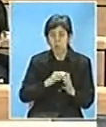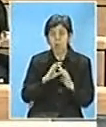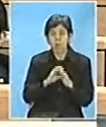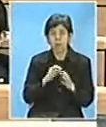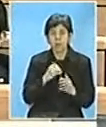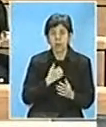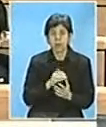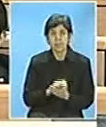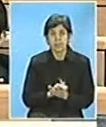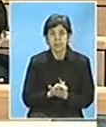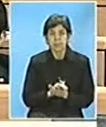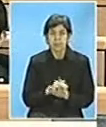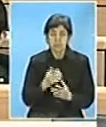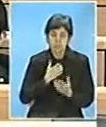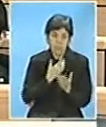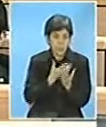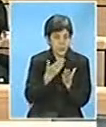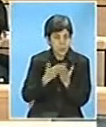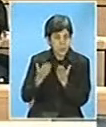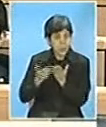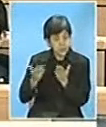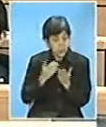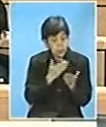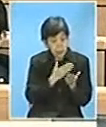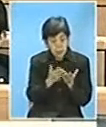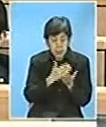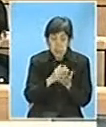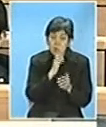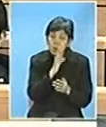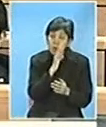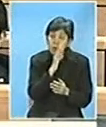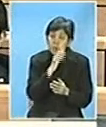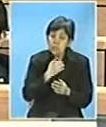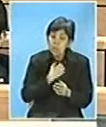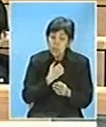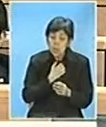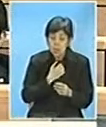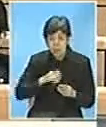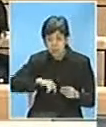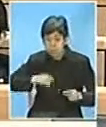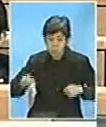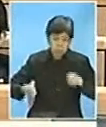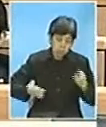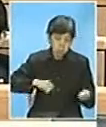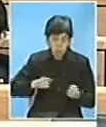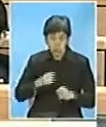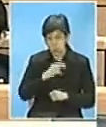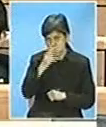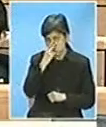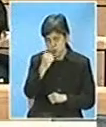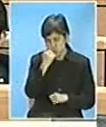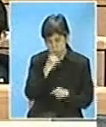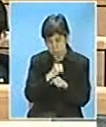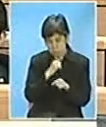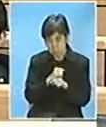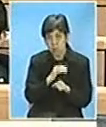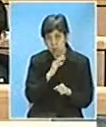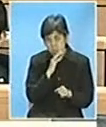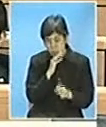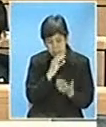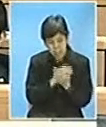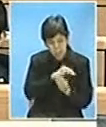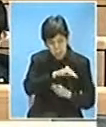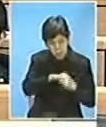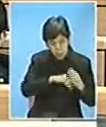าการที่จะใช้จ่ายนะครับเหมือนคนเราจะอยู่กระเป๋าซ้ายหรือกระเป๋าขวาต้องเลือกให้ดีนะครับว่าถ้าเราลดราย